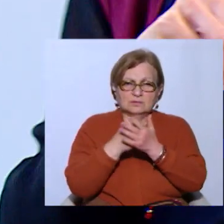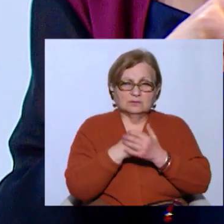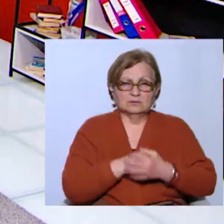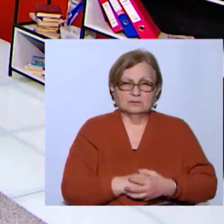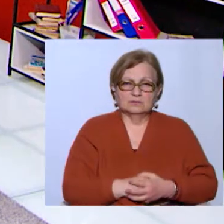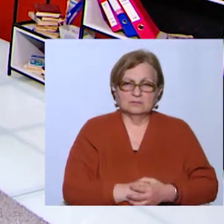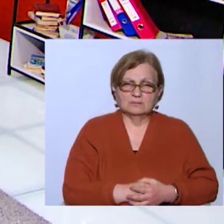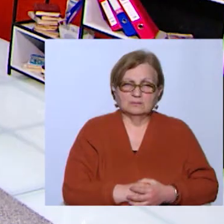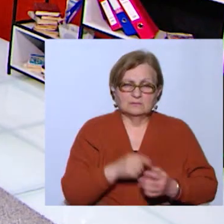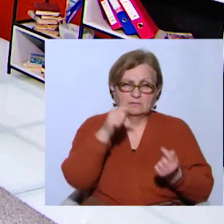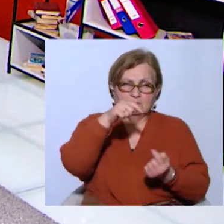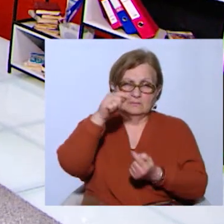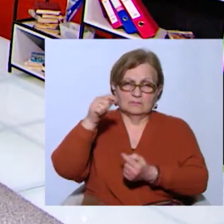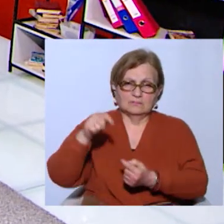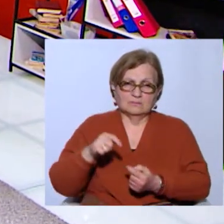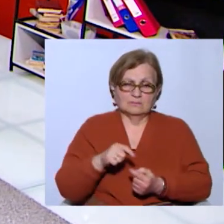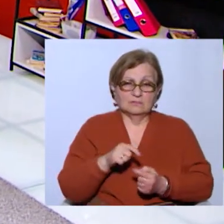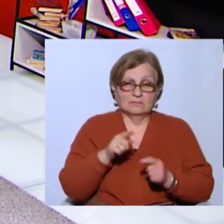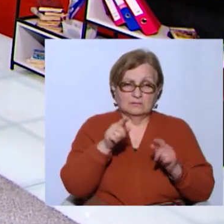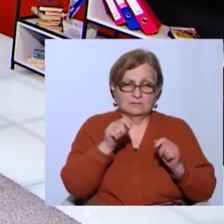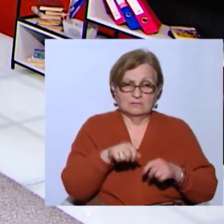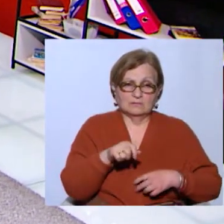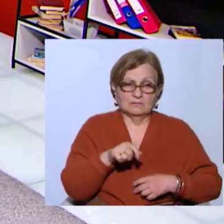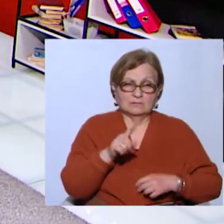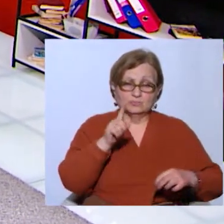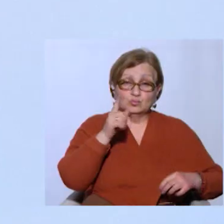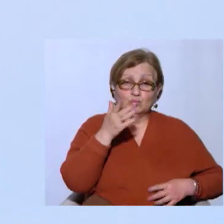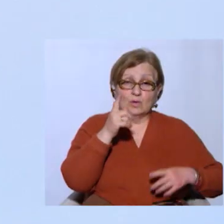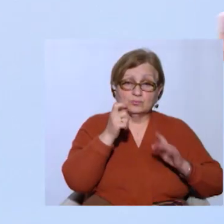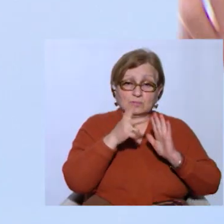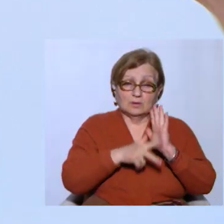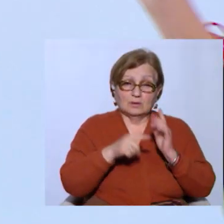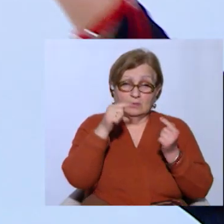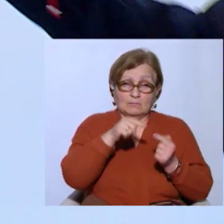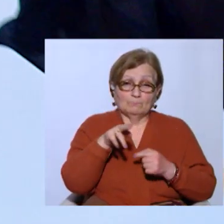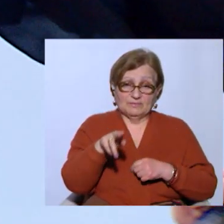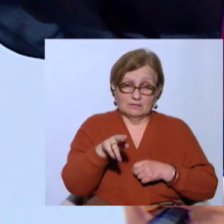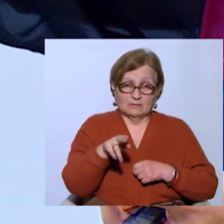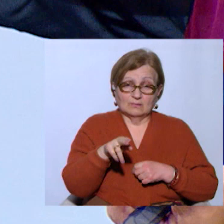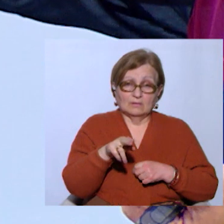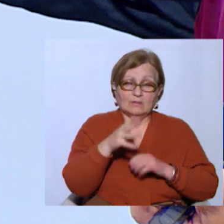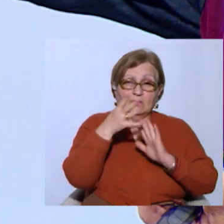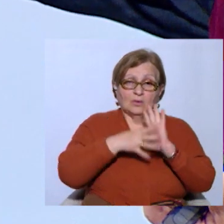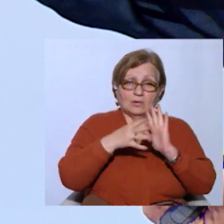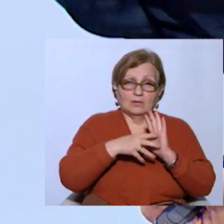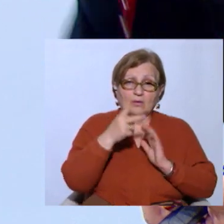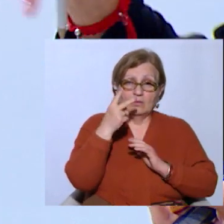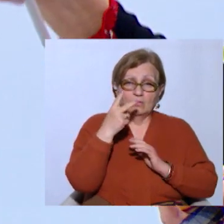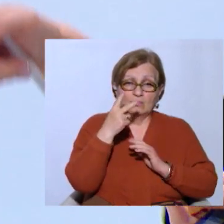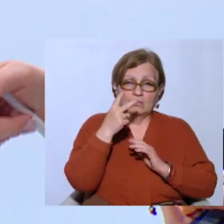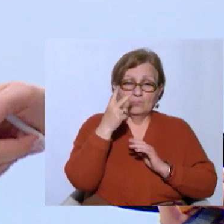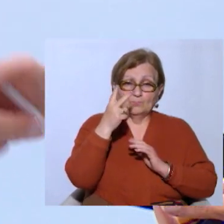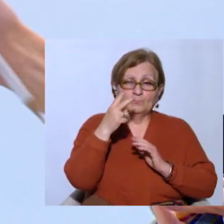მე-3-ედი. ანუ ამ შესაბამისობების დადგენა ლოგიკურადაც შეიძლება. თუ 180 გრადუს შეესაბამება π, გამოდის რომ 90 შეესაბამება